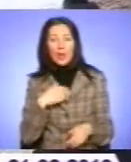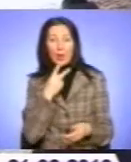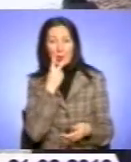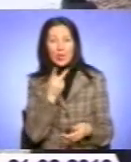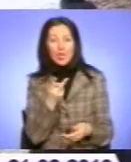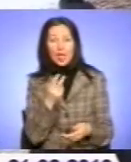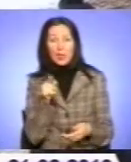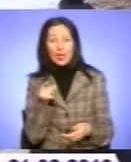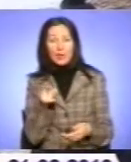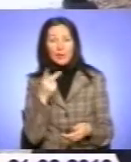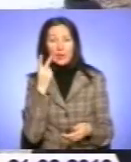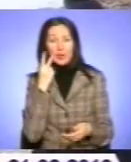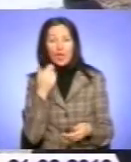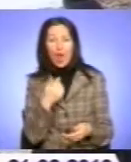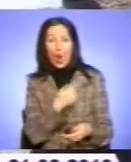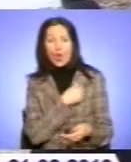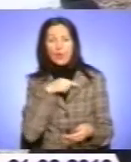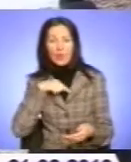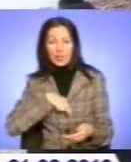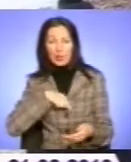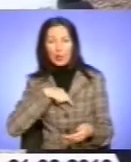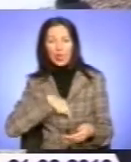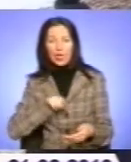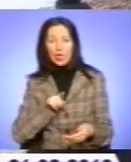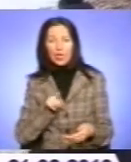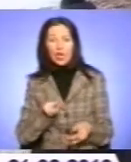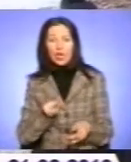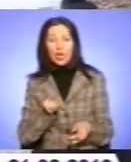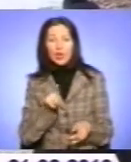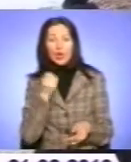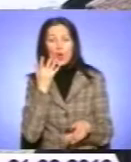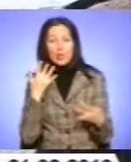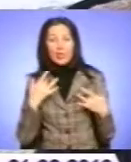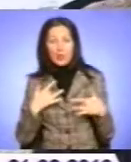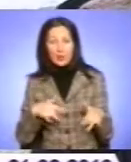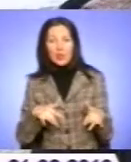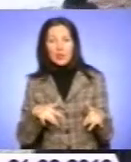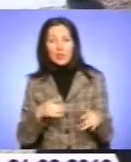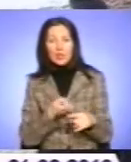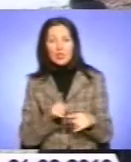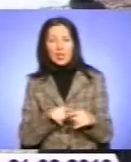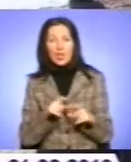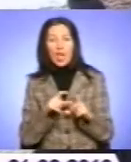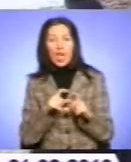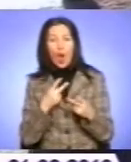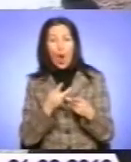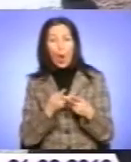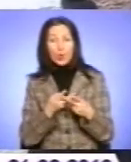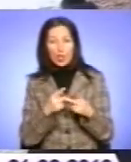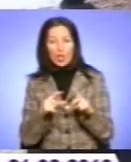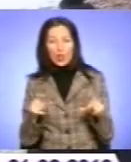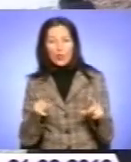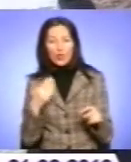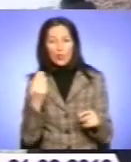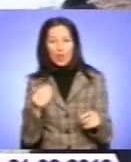завжди, хочемо їх настроїти на такий лад, щоб вони, коли вийдуть з цієї установи, щоб вони